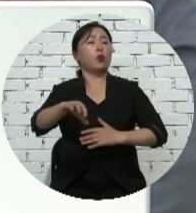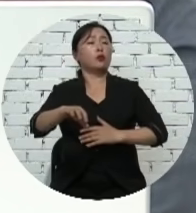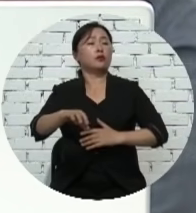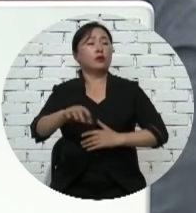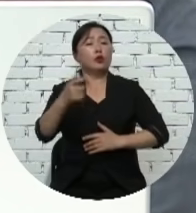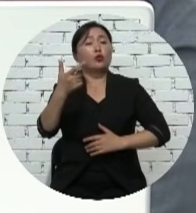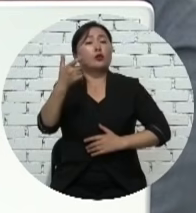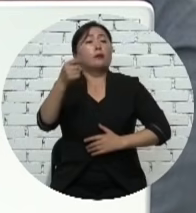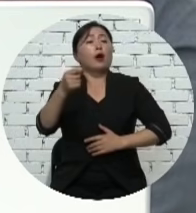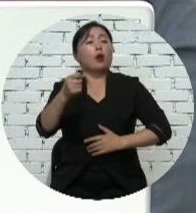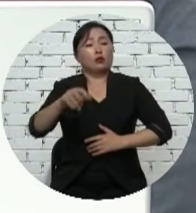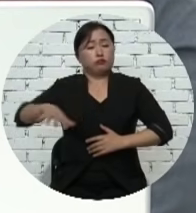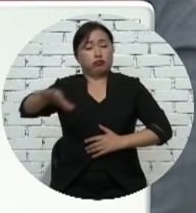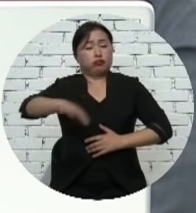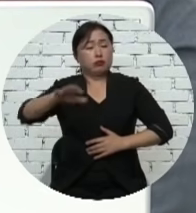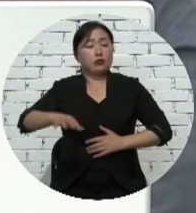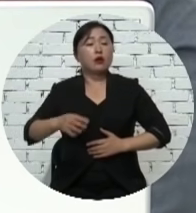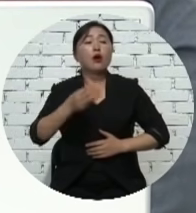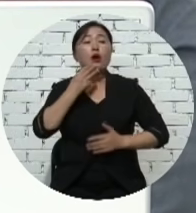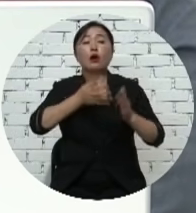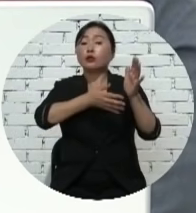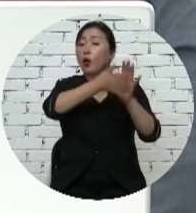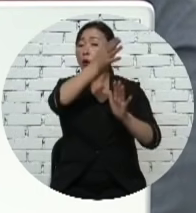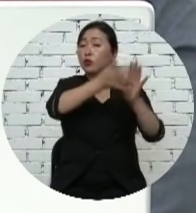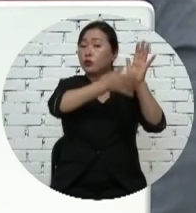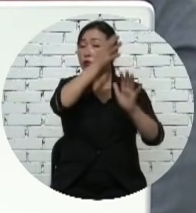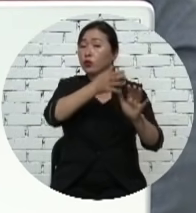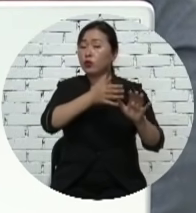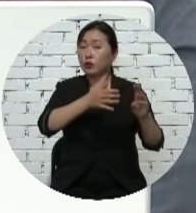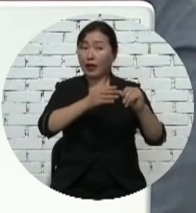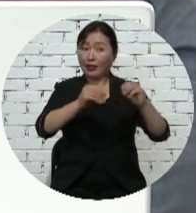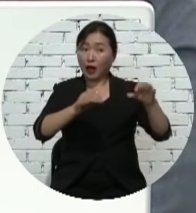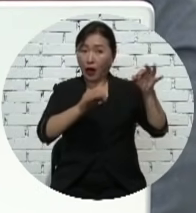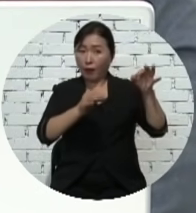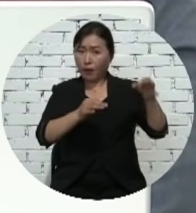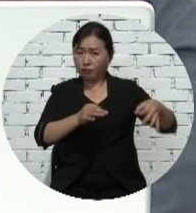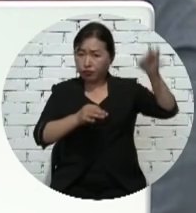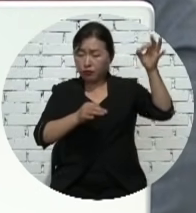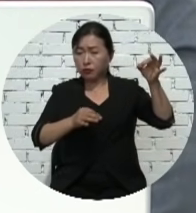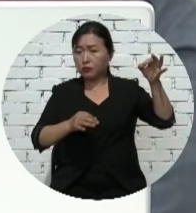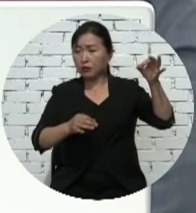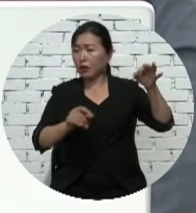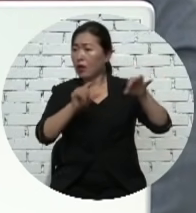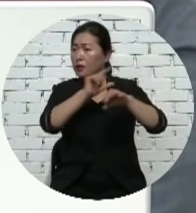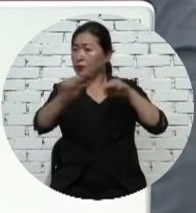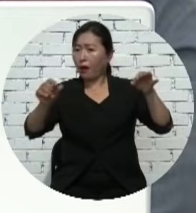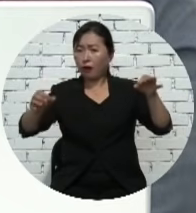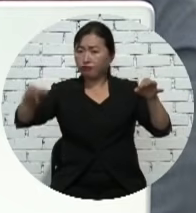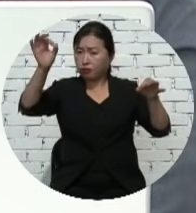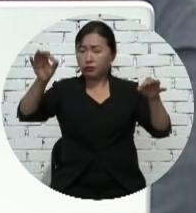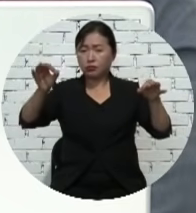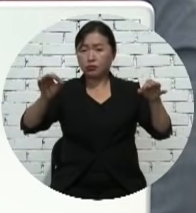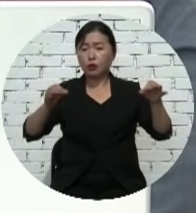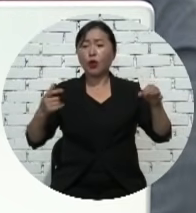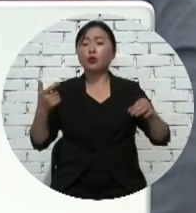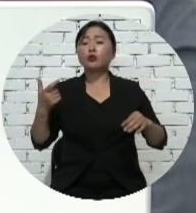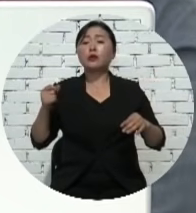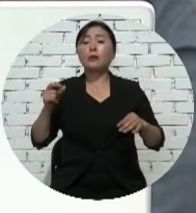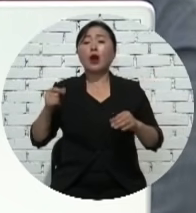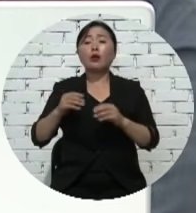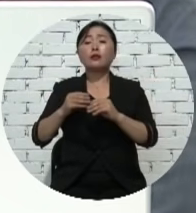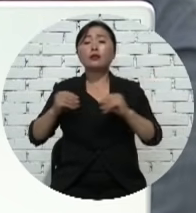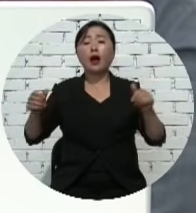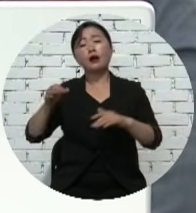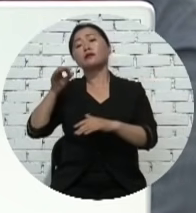원형지가 되잖아요. 그럼 서울에서 지금 5천만 원도 넘잖아요. 지방 도시에도 3천만 원이 넘습니다. 이 60만 원짜리 땅을